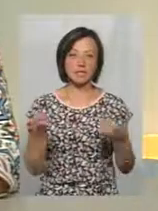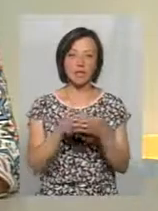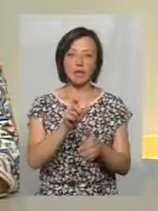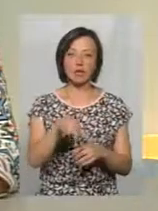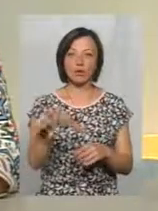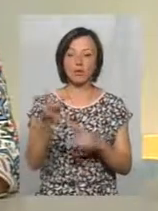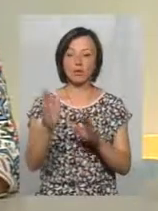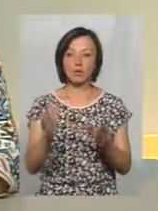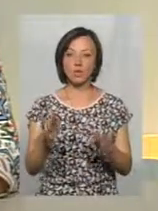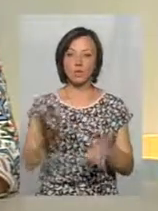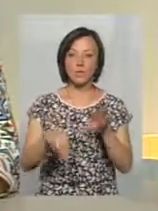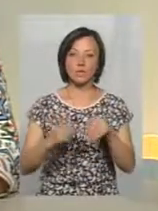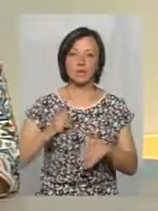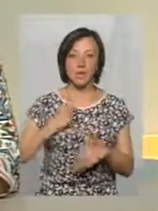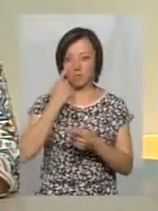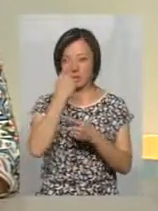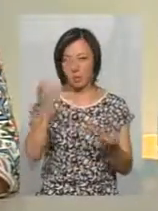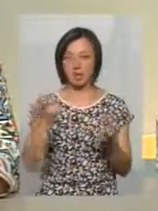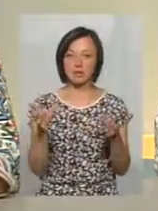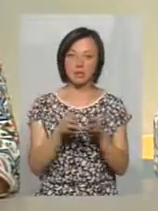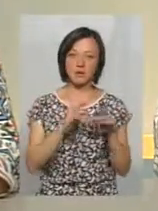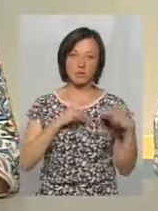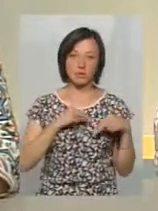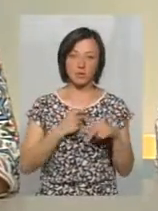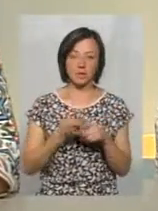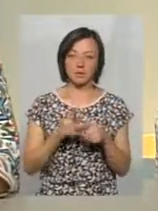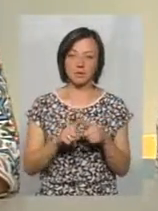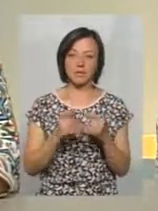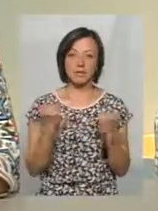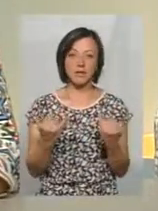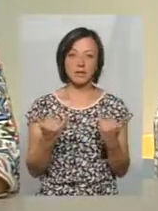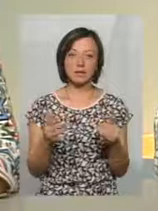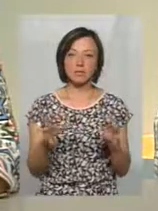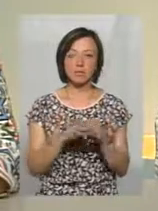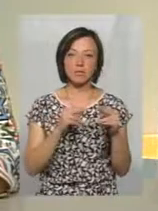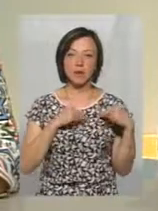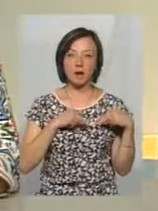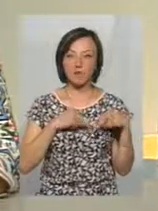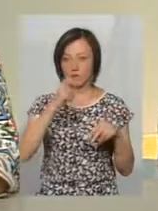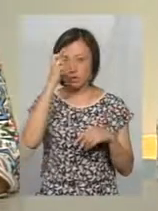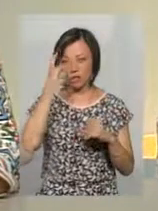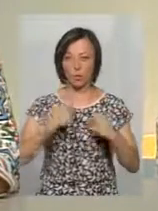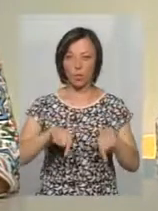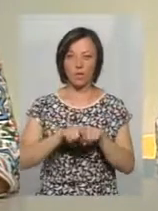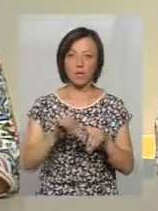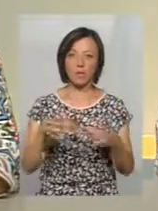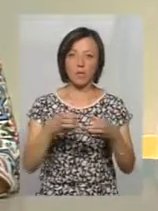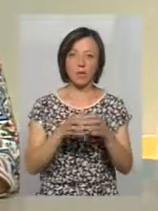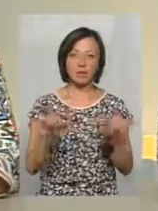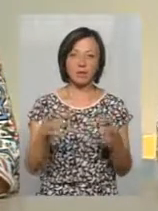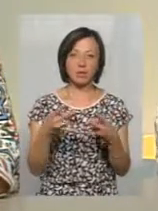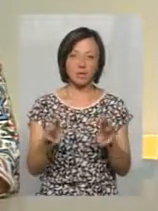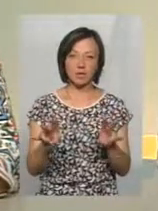людей, от ви будете сусідська варта, повідомляйте, співпрацюйте. Тобто зараз для співпраці там державних органів і громади не